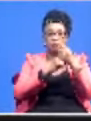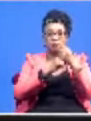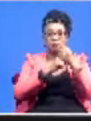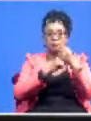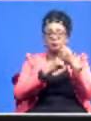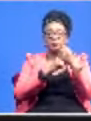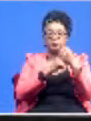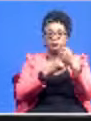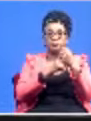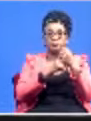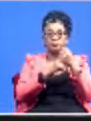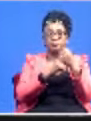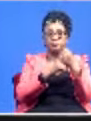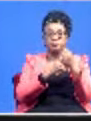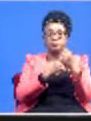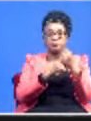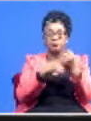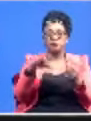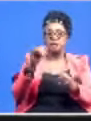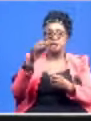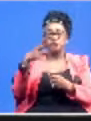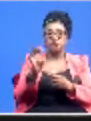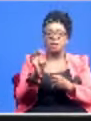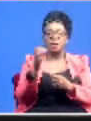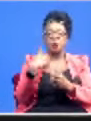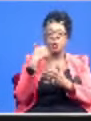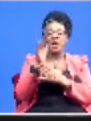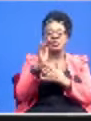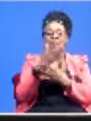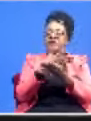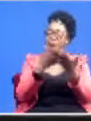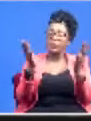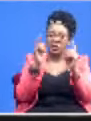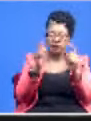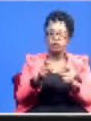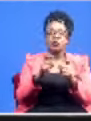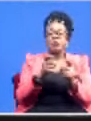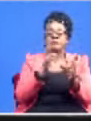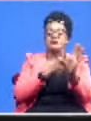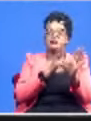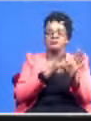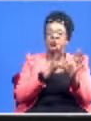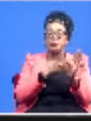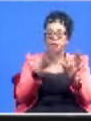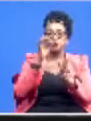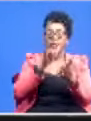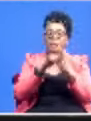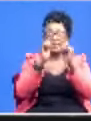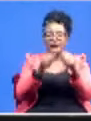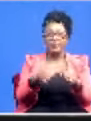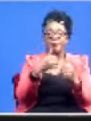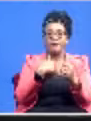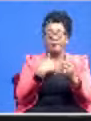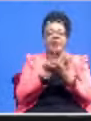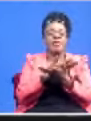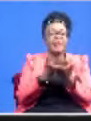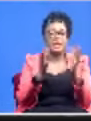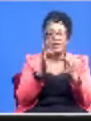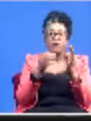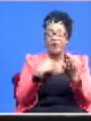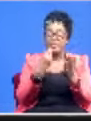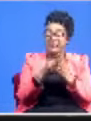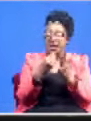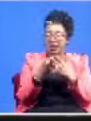Ile inaitwa SHA, na tumeomba kila mtu ajiandikishe ndio aweze kupata huduma ya hospitali. Wewe kama uko na pesa au una